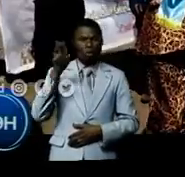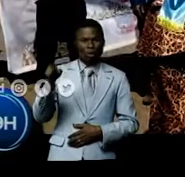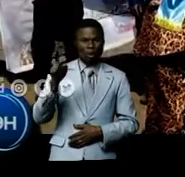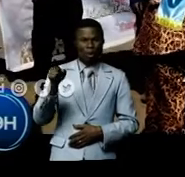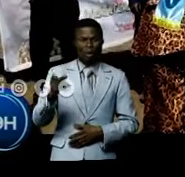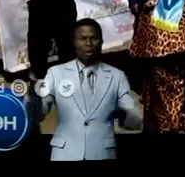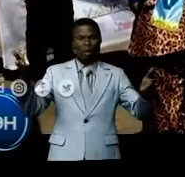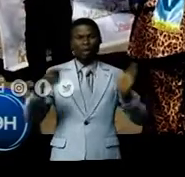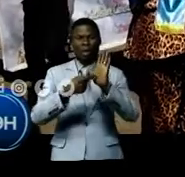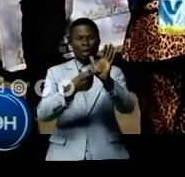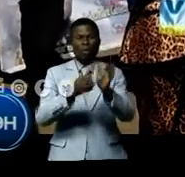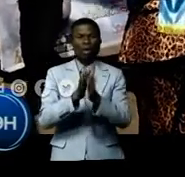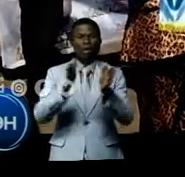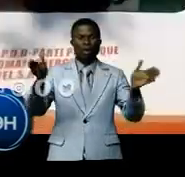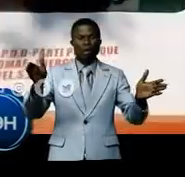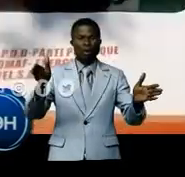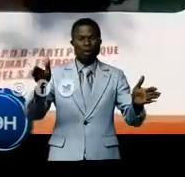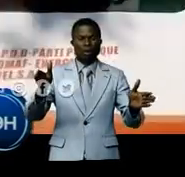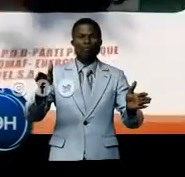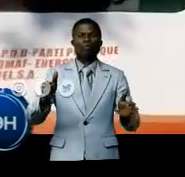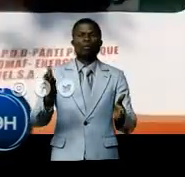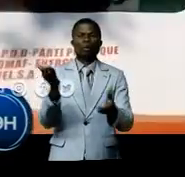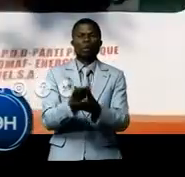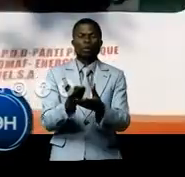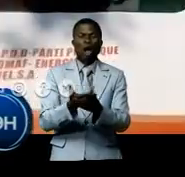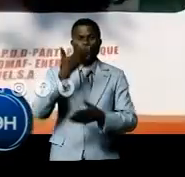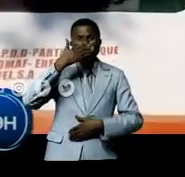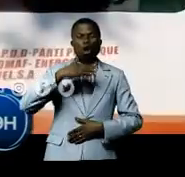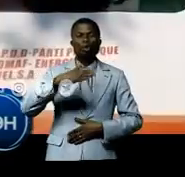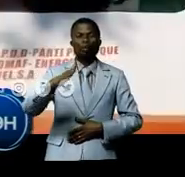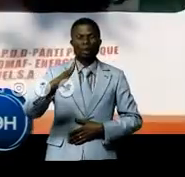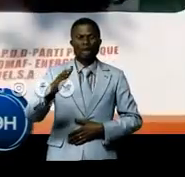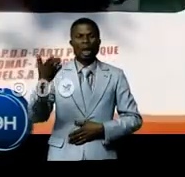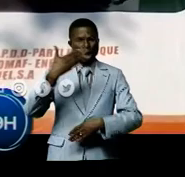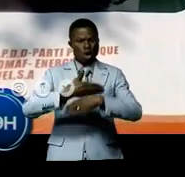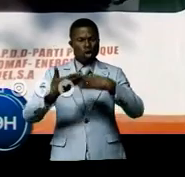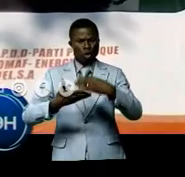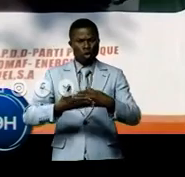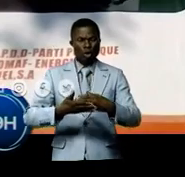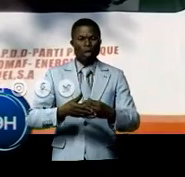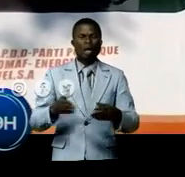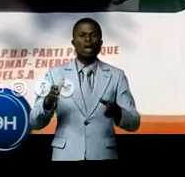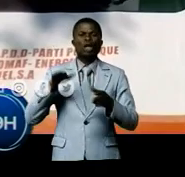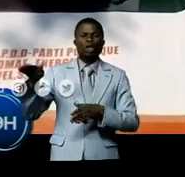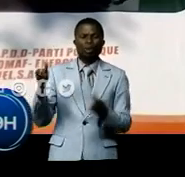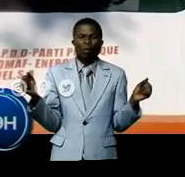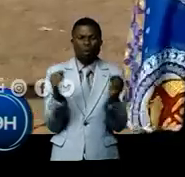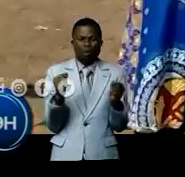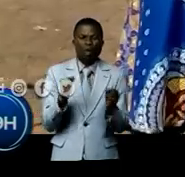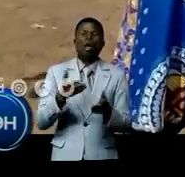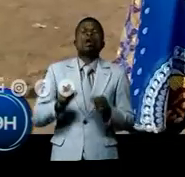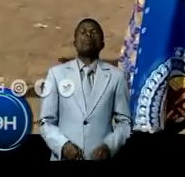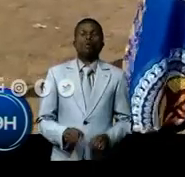c'est la présentation officielle de la maquette d'un centre hospitalier moderne et d'une morgue en Bouba, village